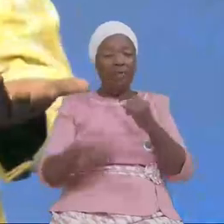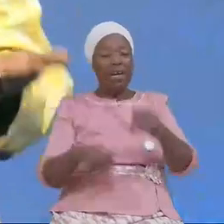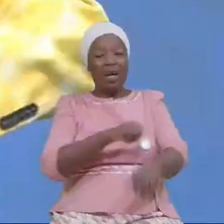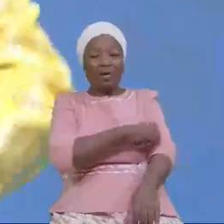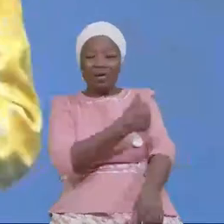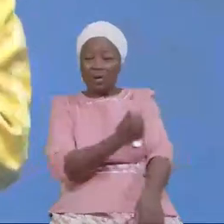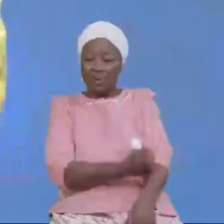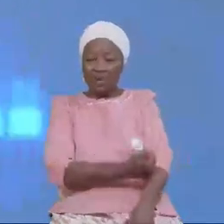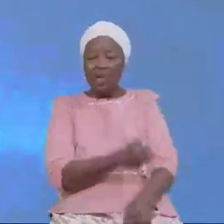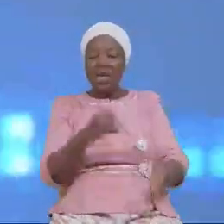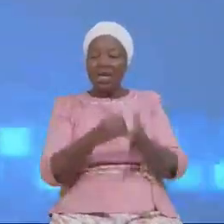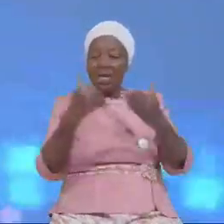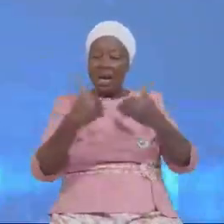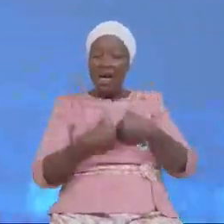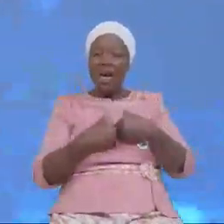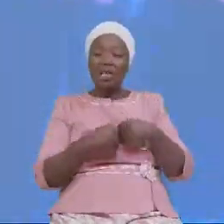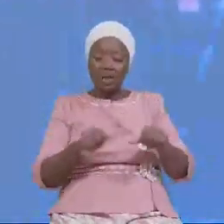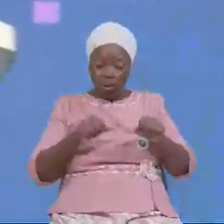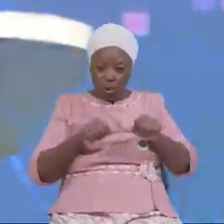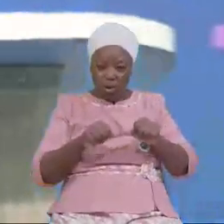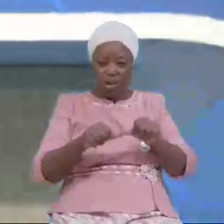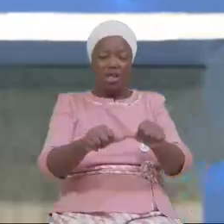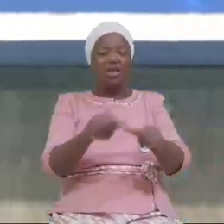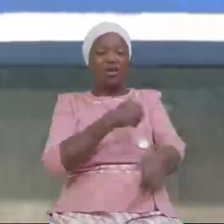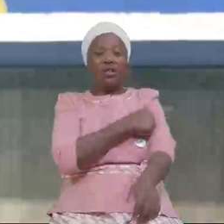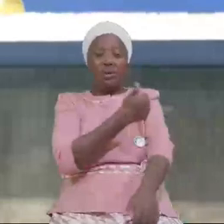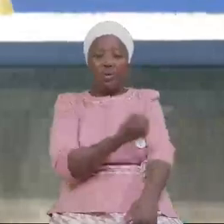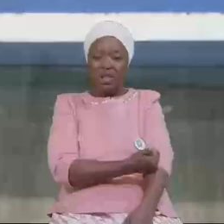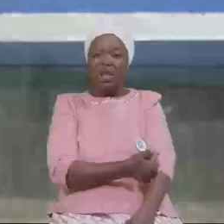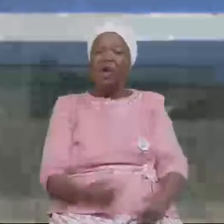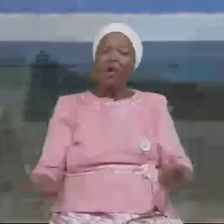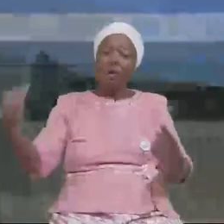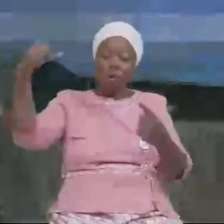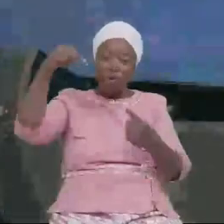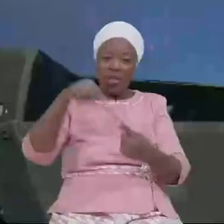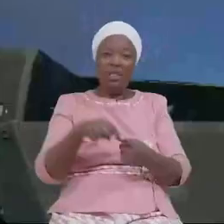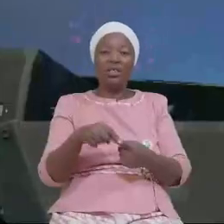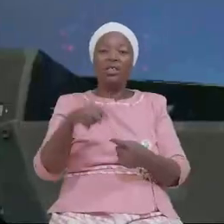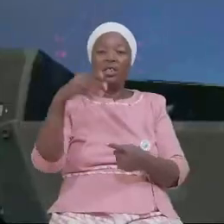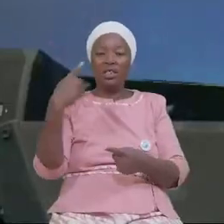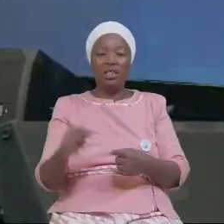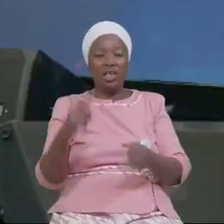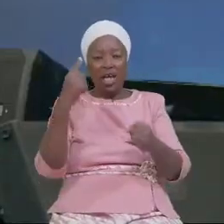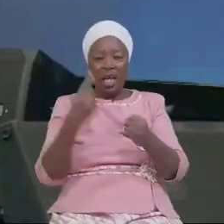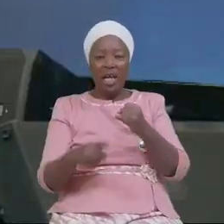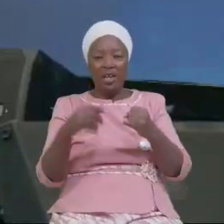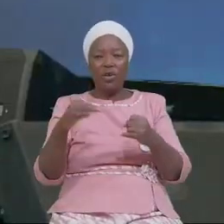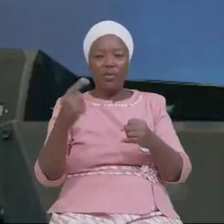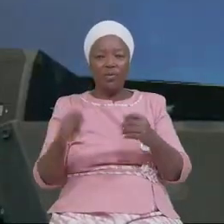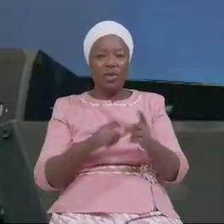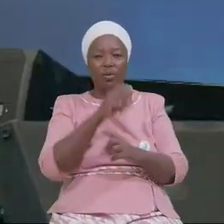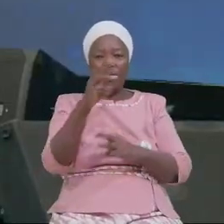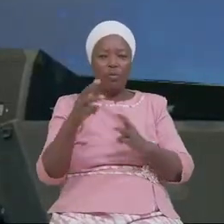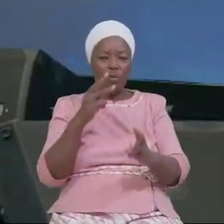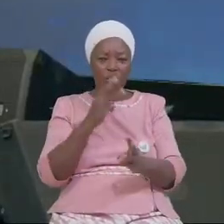finale, il a l'autorité perpétuelle jusqu'à la fin du monde.